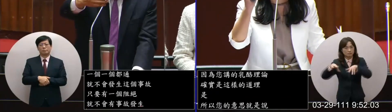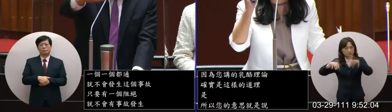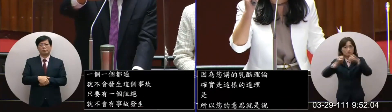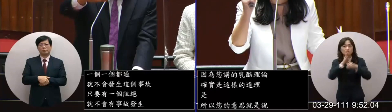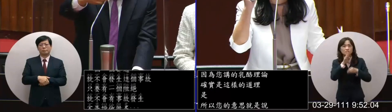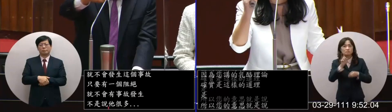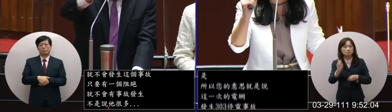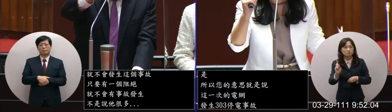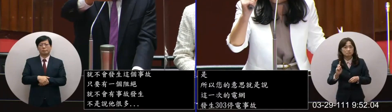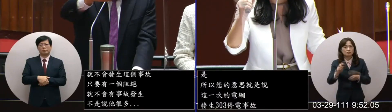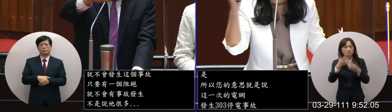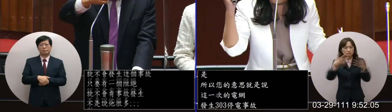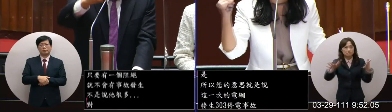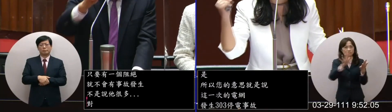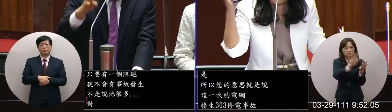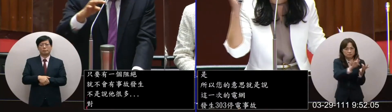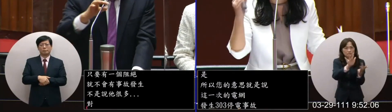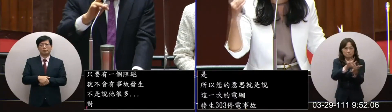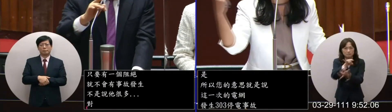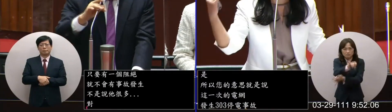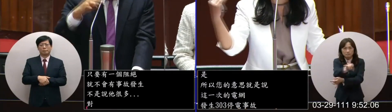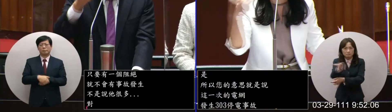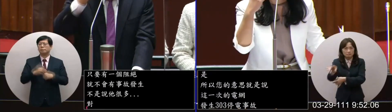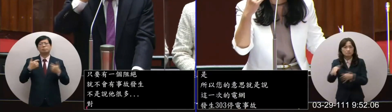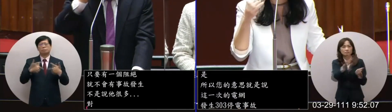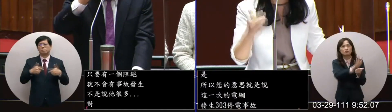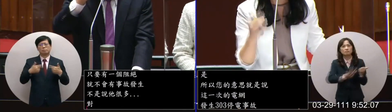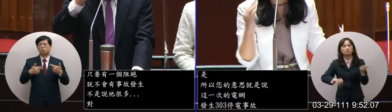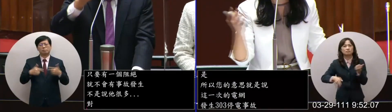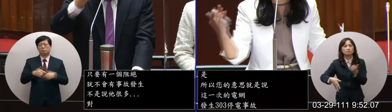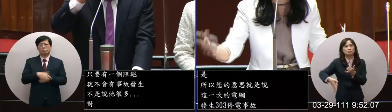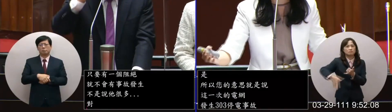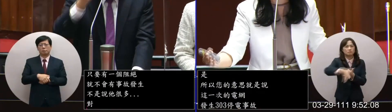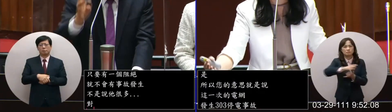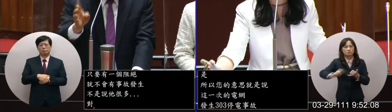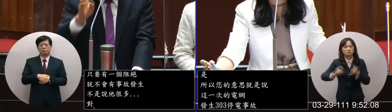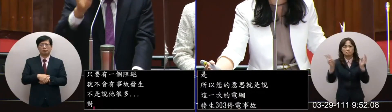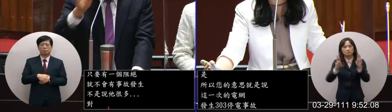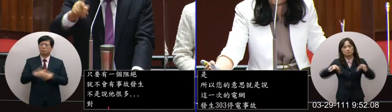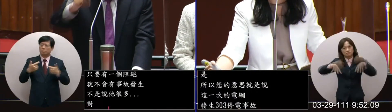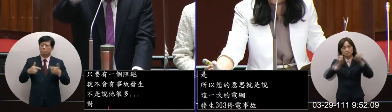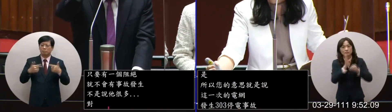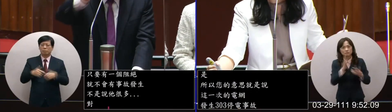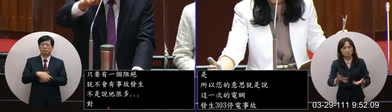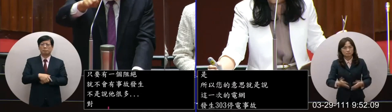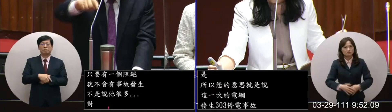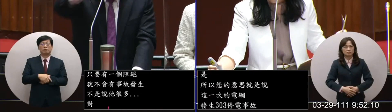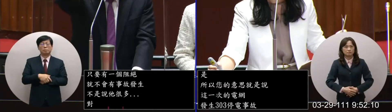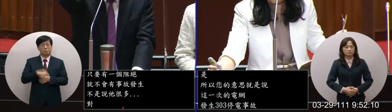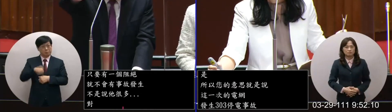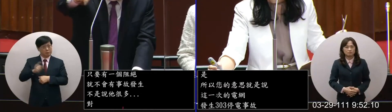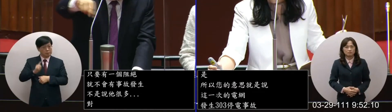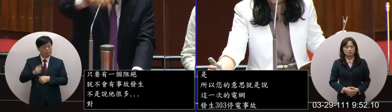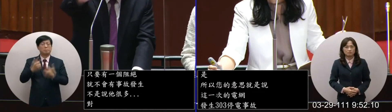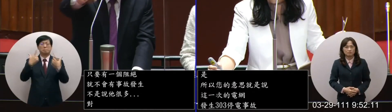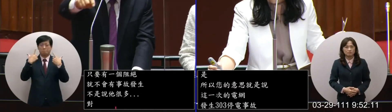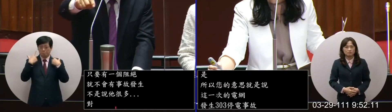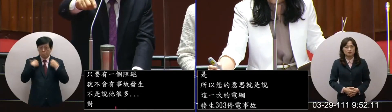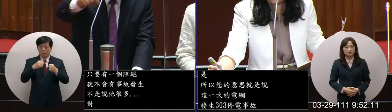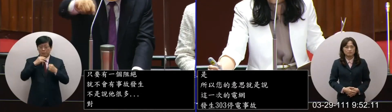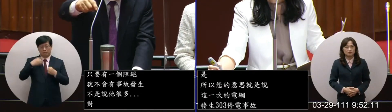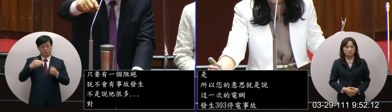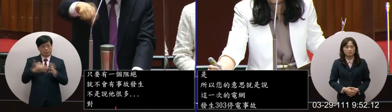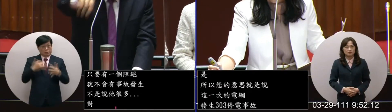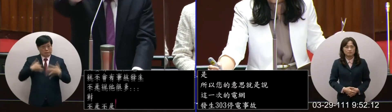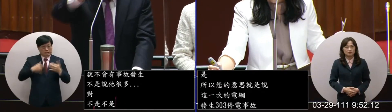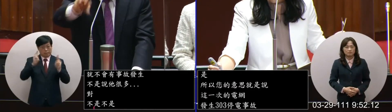的刚好有一些洞，所以它才会造成它一路过去发生了这么大的停电啊。 不是说本来在新达